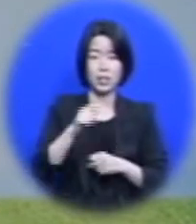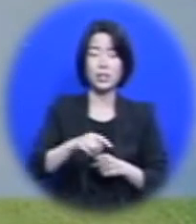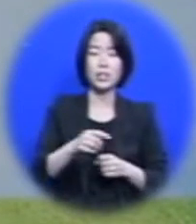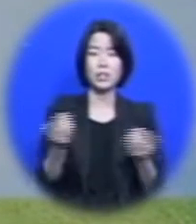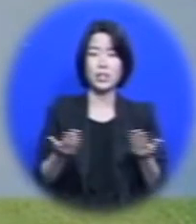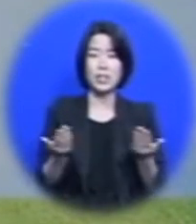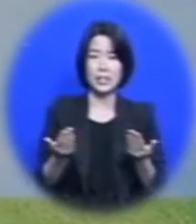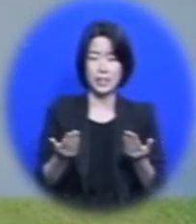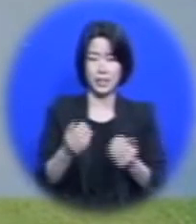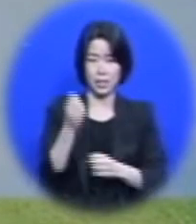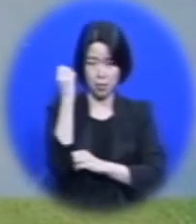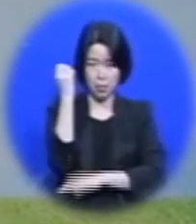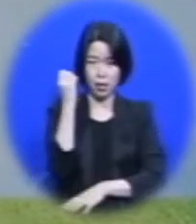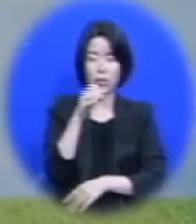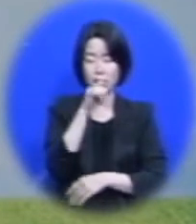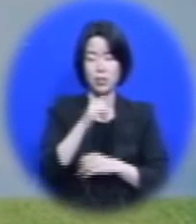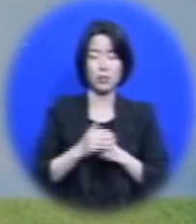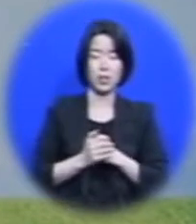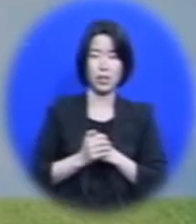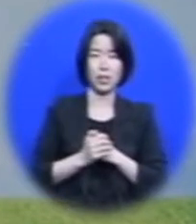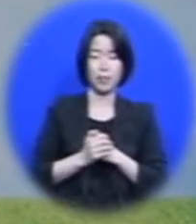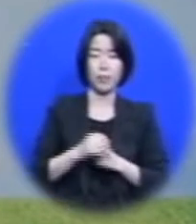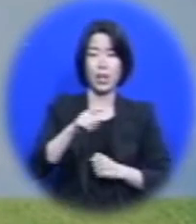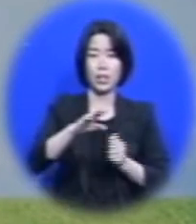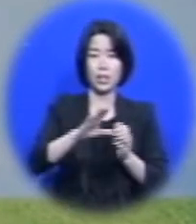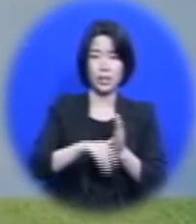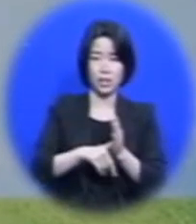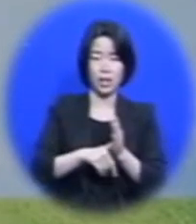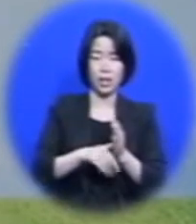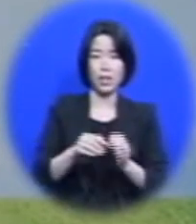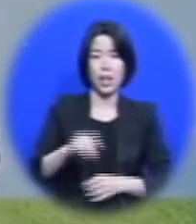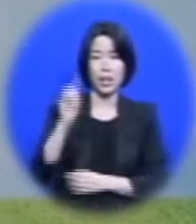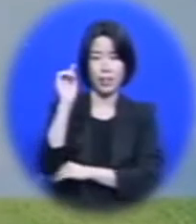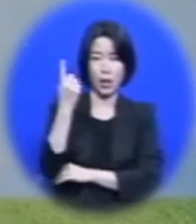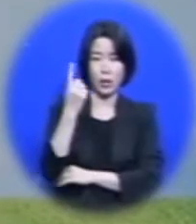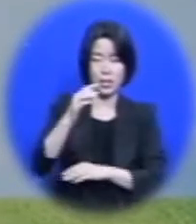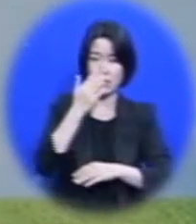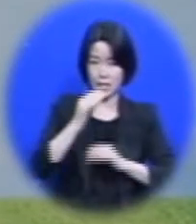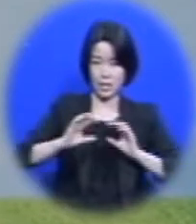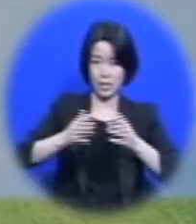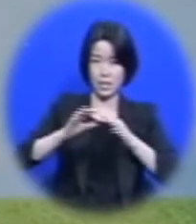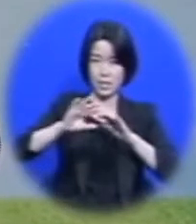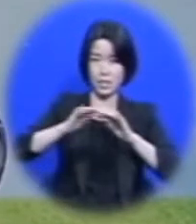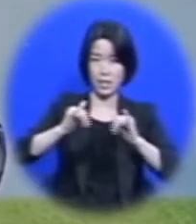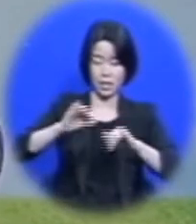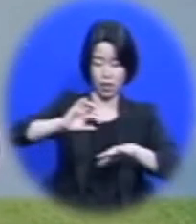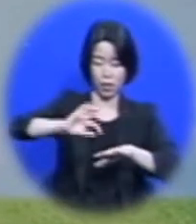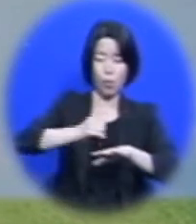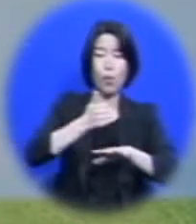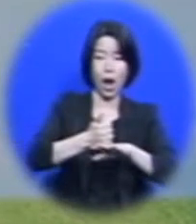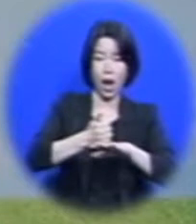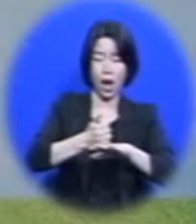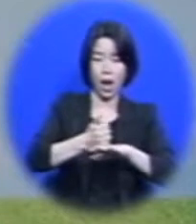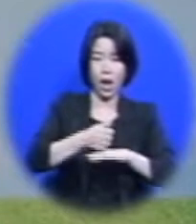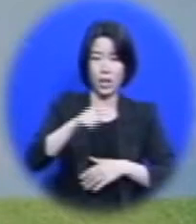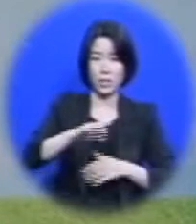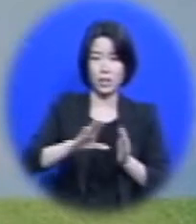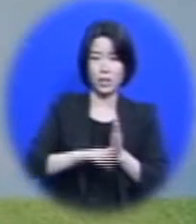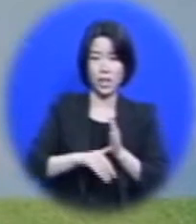사건을 배경으로 하고 있습니다. 그때 당시에 다윗은 이스라엘 왕이었고 이스라엘은 전쟁